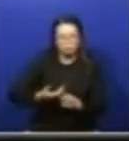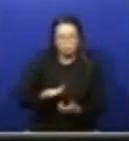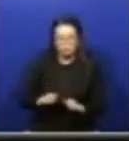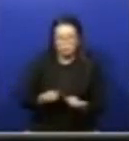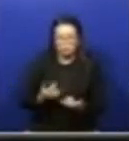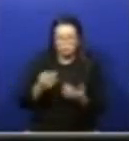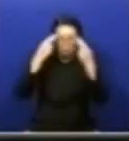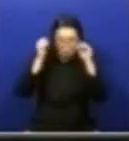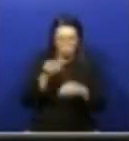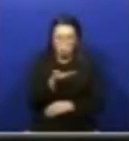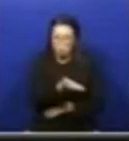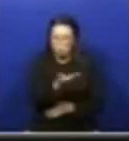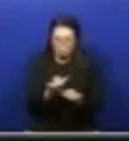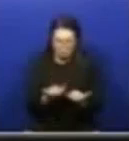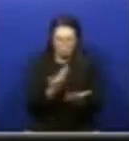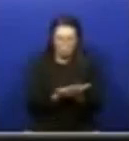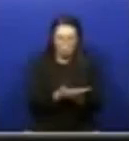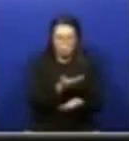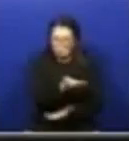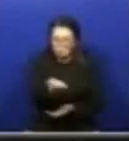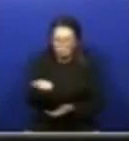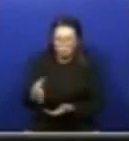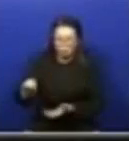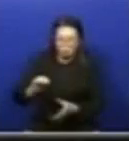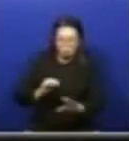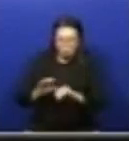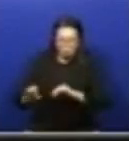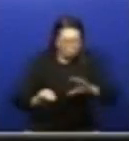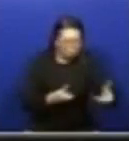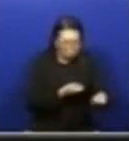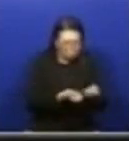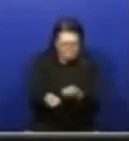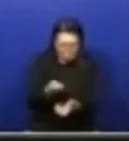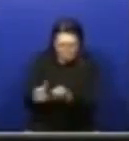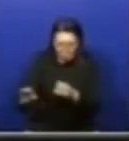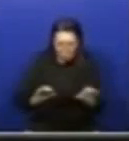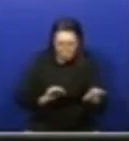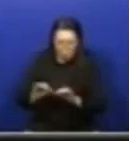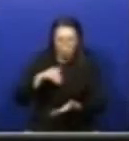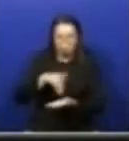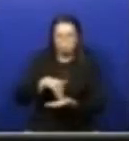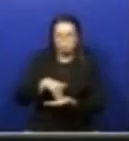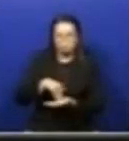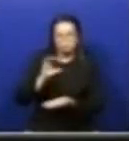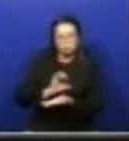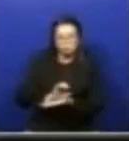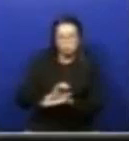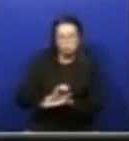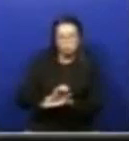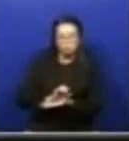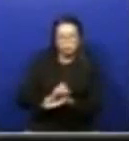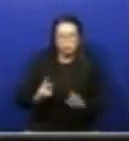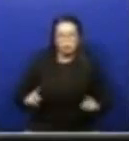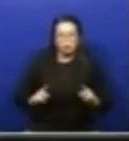ไอ้งบพัฒนางบซ่อมแซมก็เอากลับกระทรวงสาธารณสุขนี่หลายคนพูดเป็นหน่วยงานที่เอ